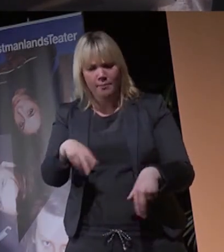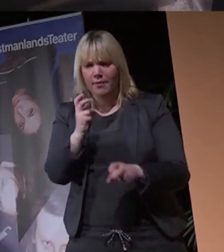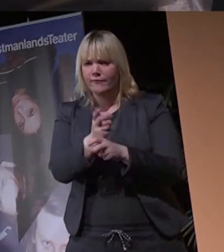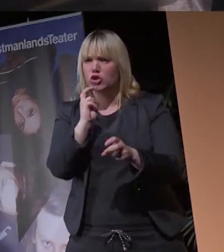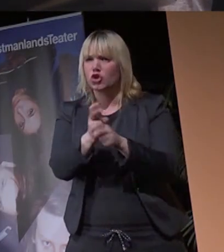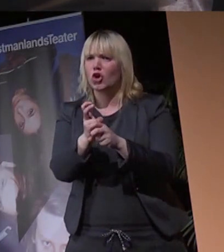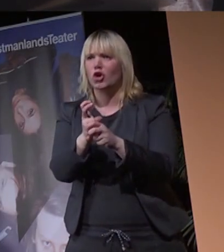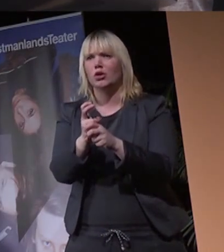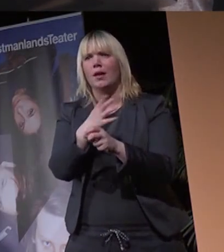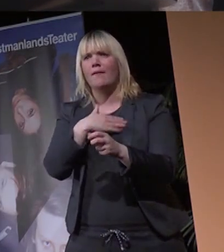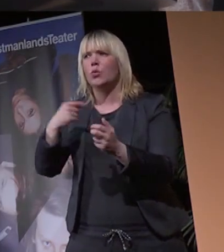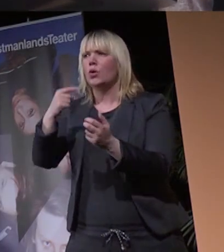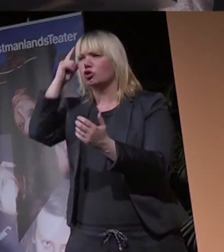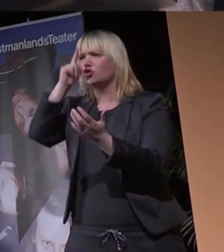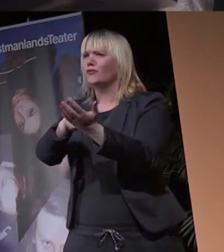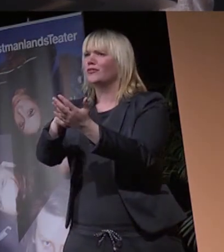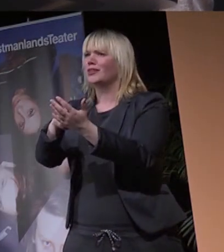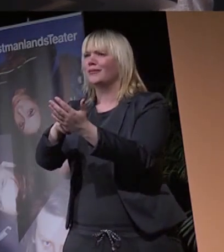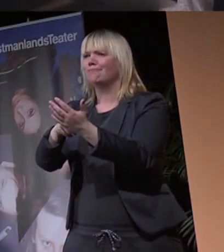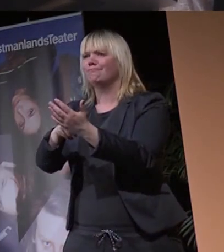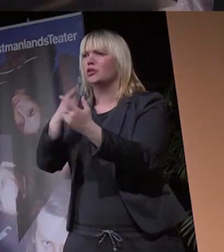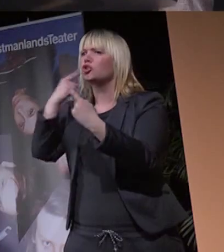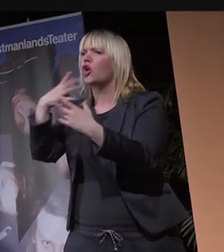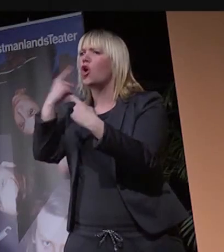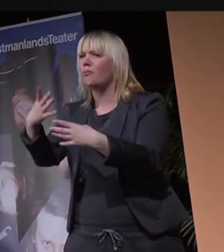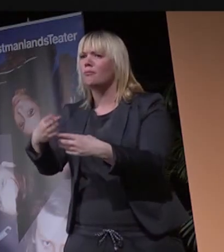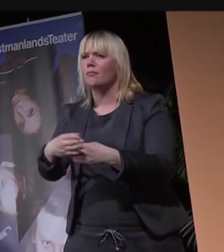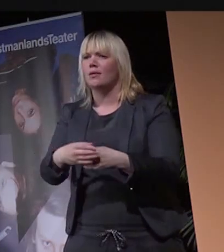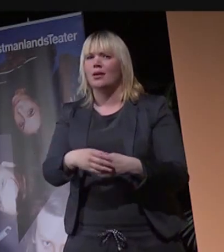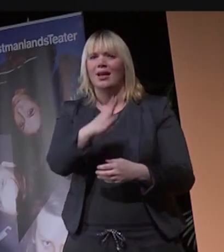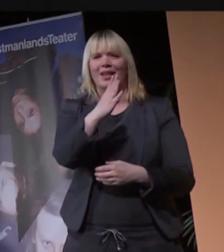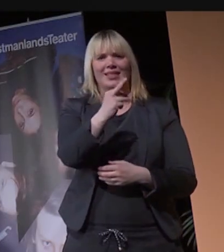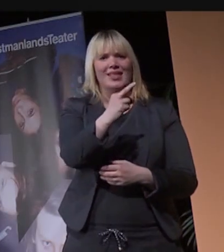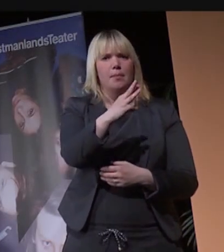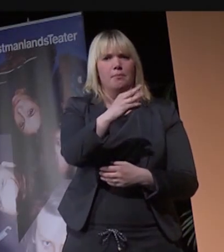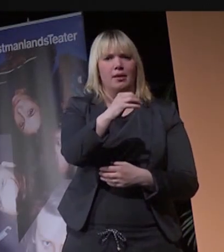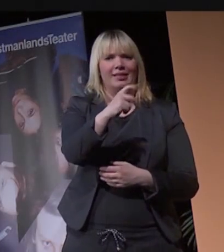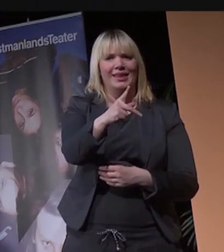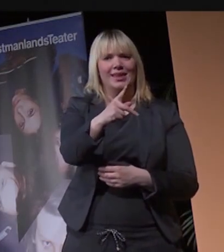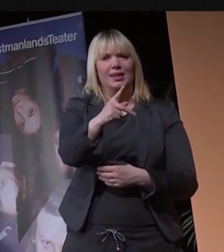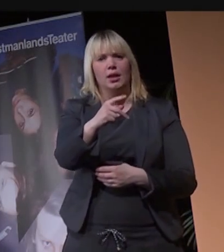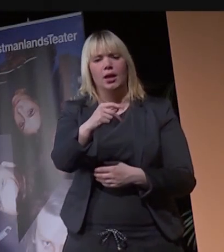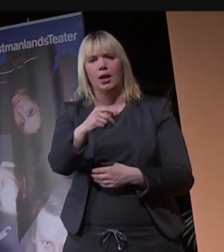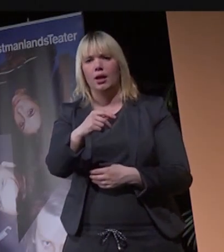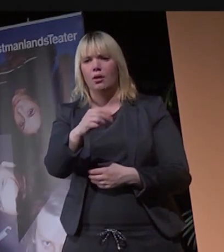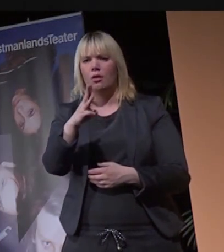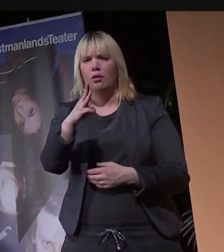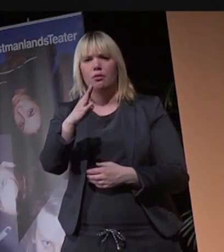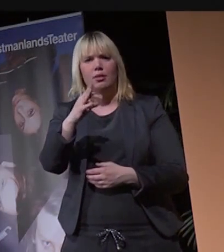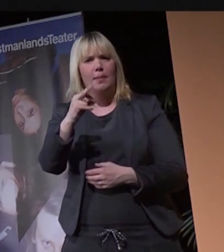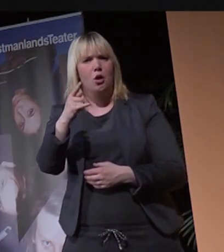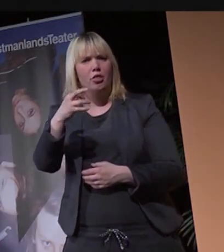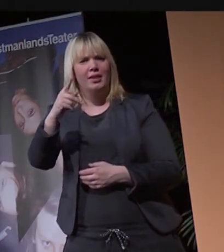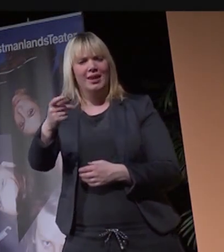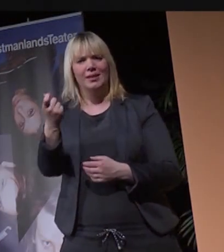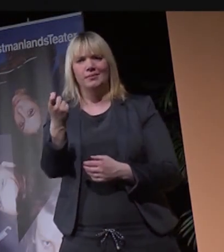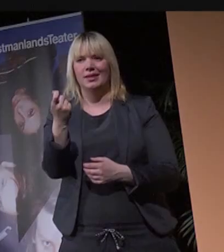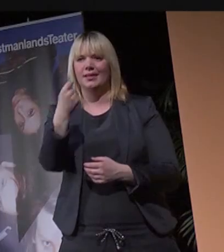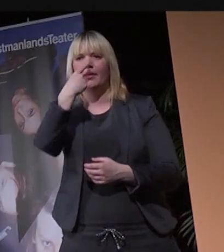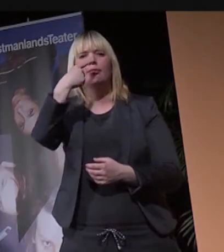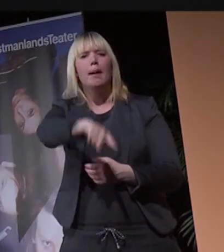Susanne Lindblom. Jo. Okej, Susanne Lindblom, Dramatikerförbundet. Jag tänkte bara fråga, du sa att ni skulle se